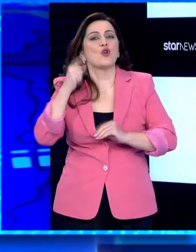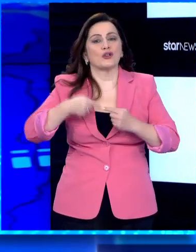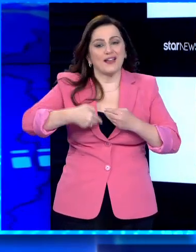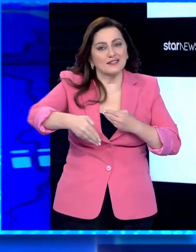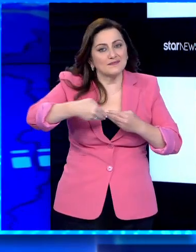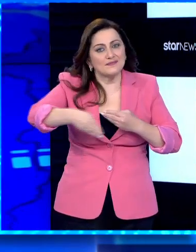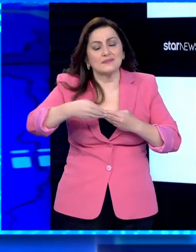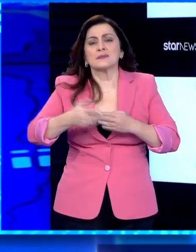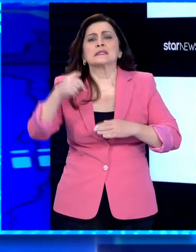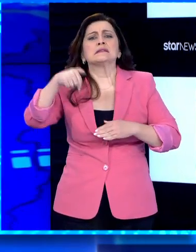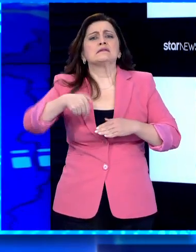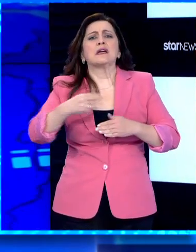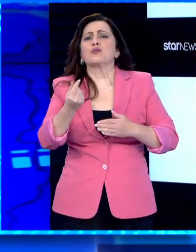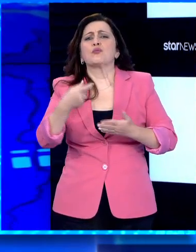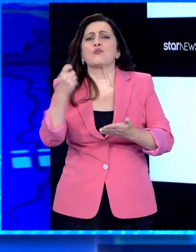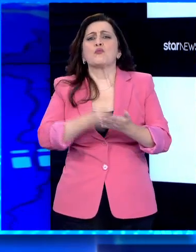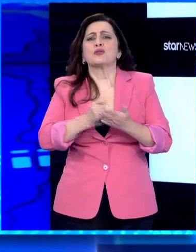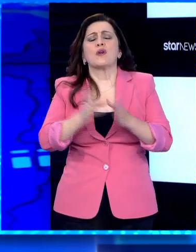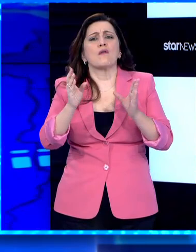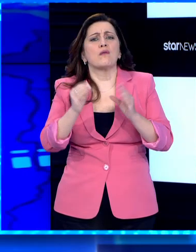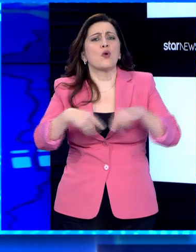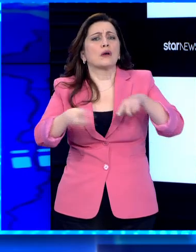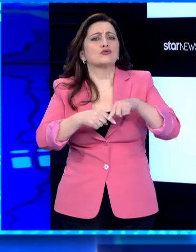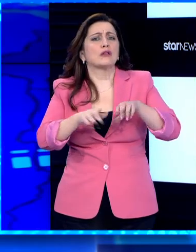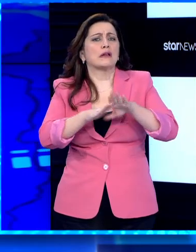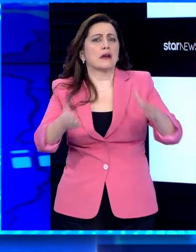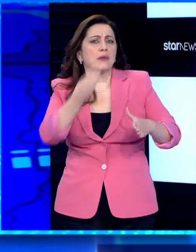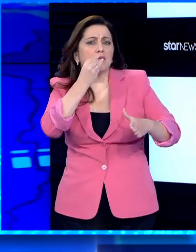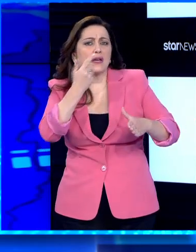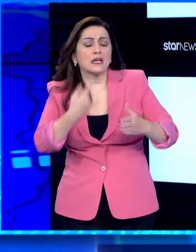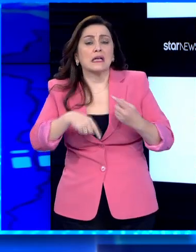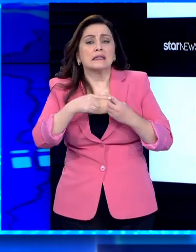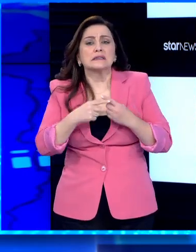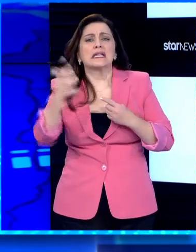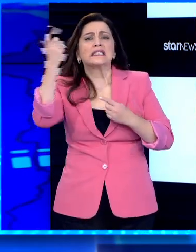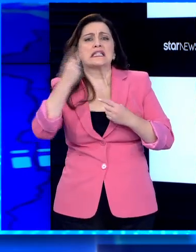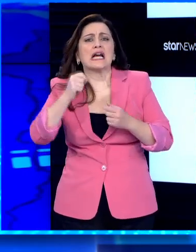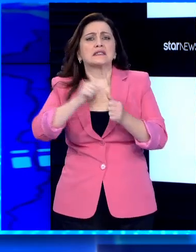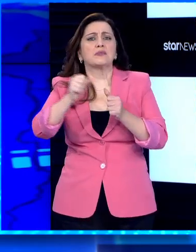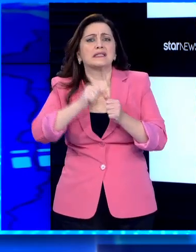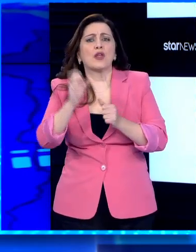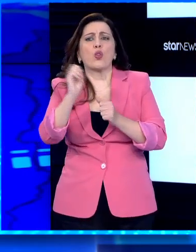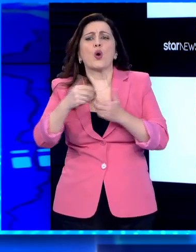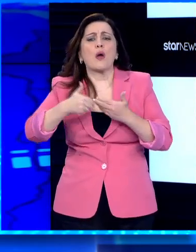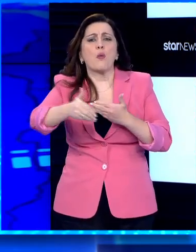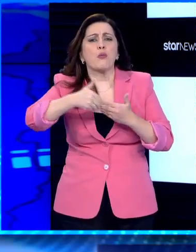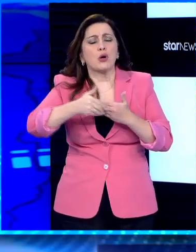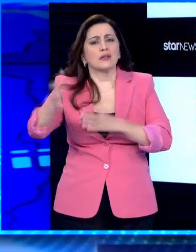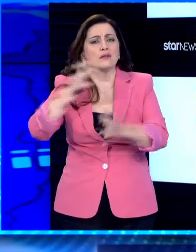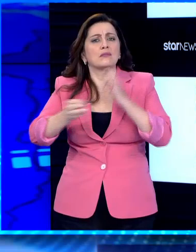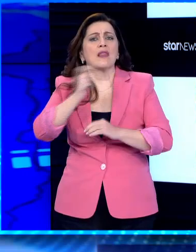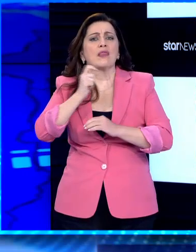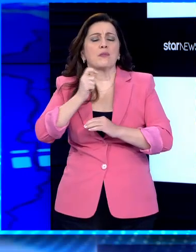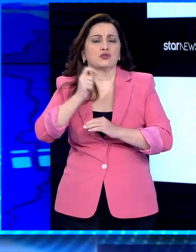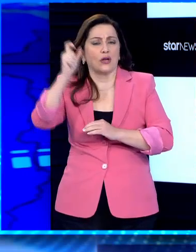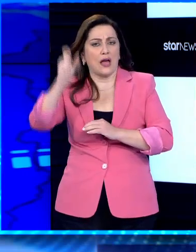θα κοστίσει φέτος το χριστουγεννιάτικο τραπέζι και κυρίως πότε πληρώνονται μισθοί, συντάξεις, επιδόματα και δώρα, θα μας πει τώρα ο Γιώργος Σαραντάκος. Καλό